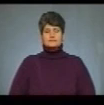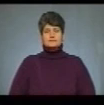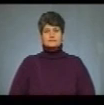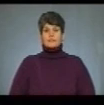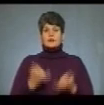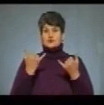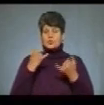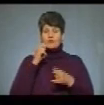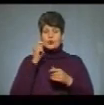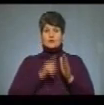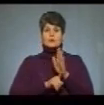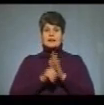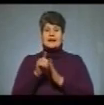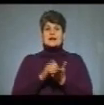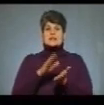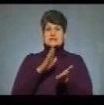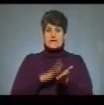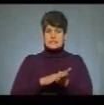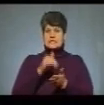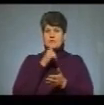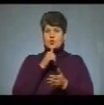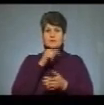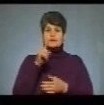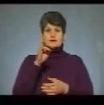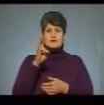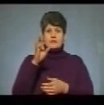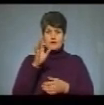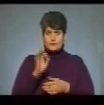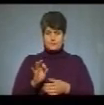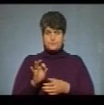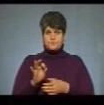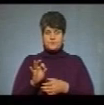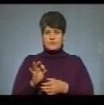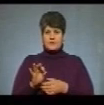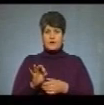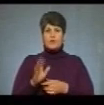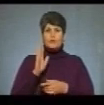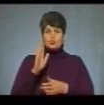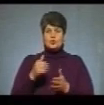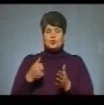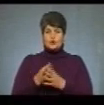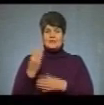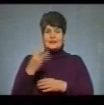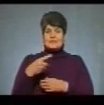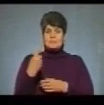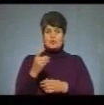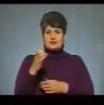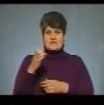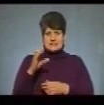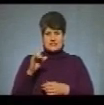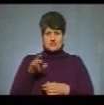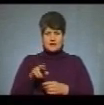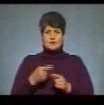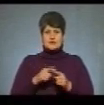Сьогодні в Україні стартувала реєстрація на пробне зовнішнє незалежне оцінювання. Триватиме вона до 31 січня. Про це